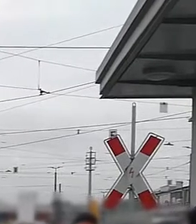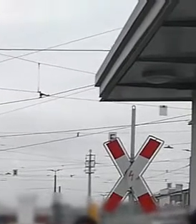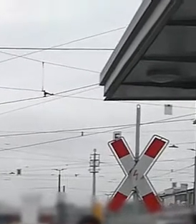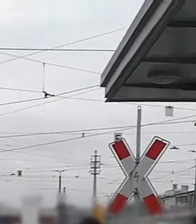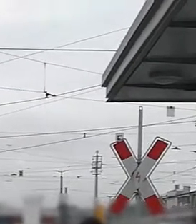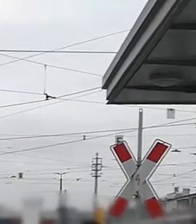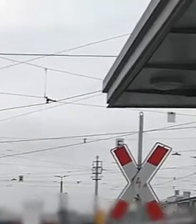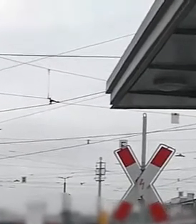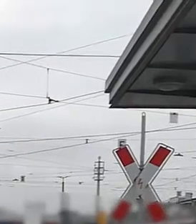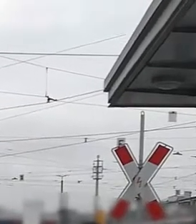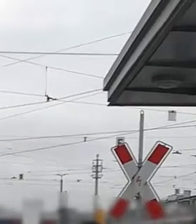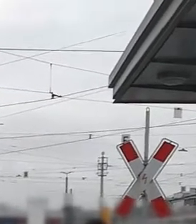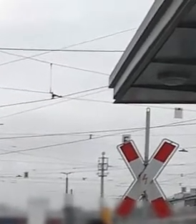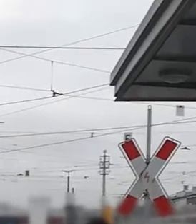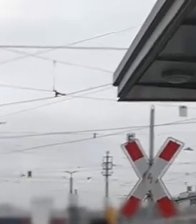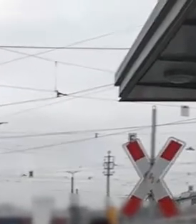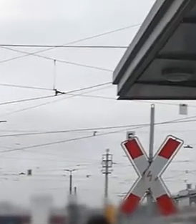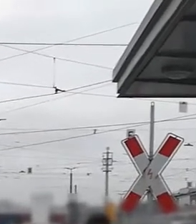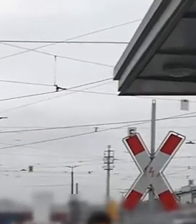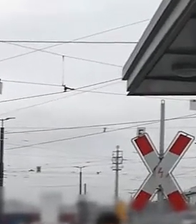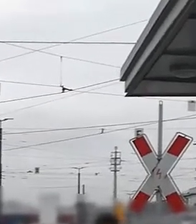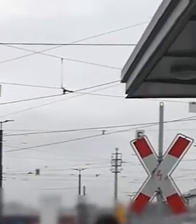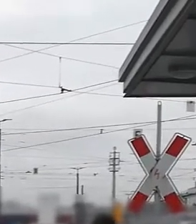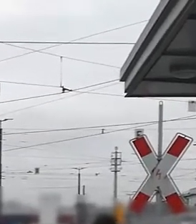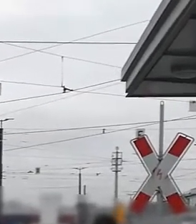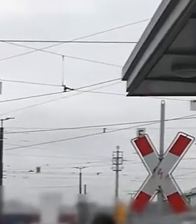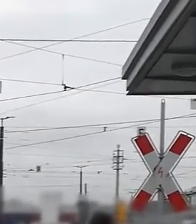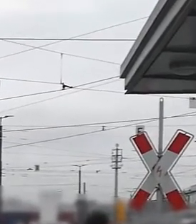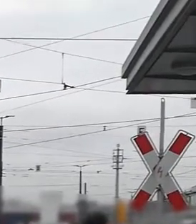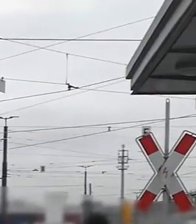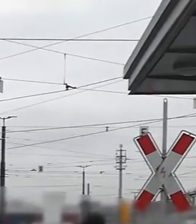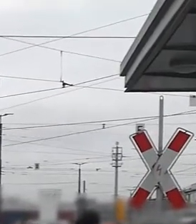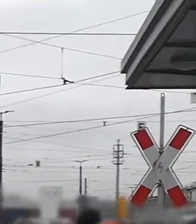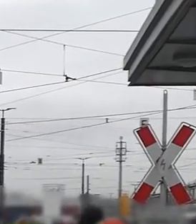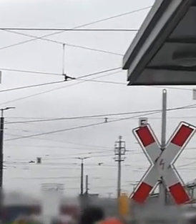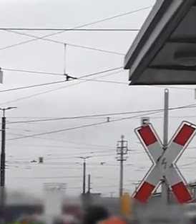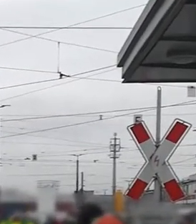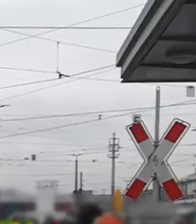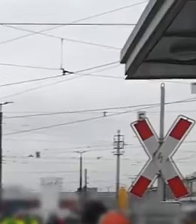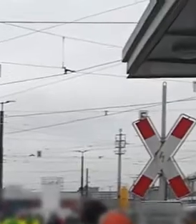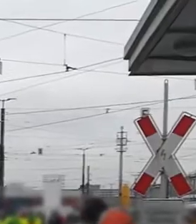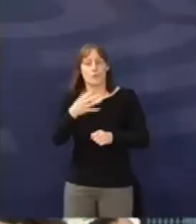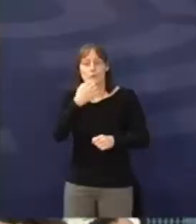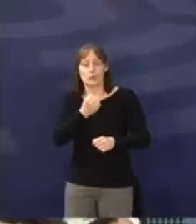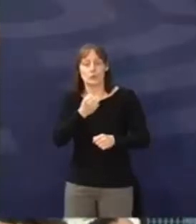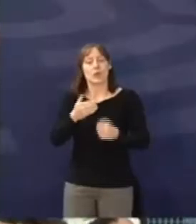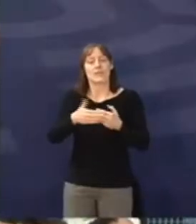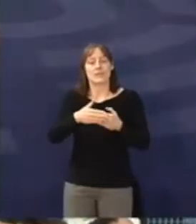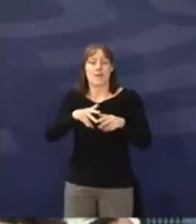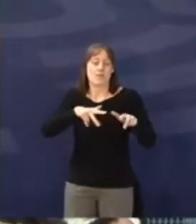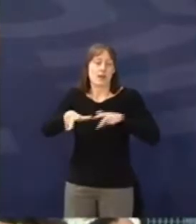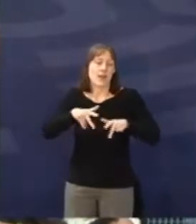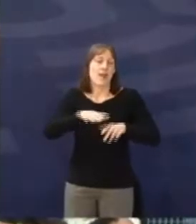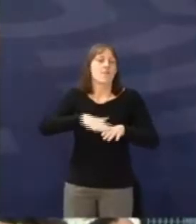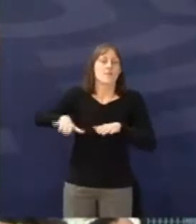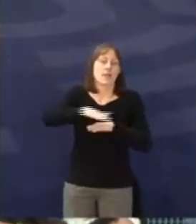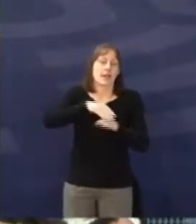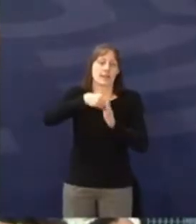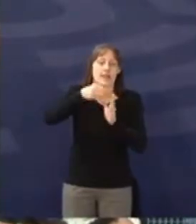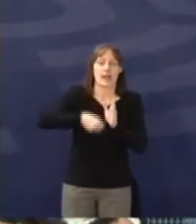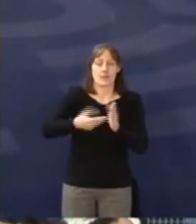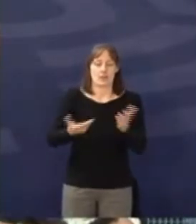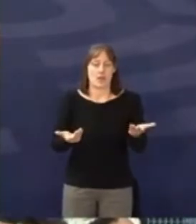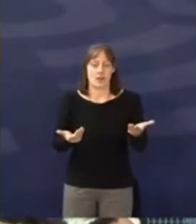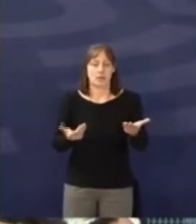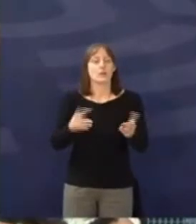ÖPNV zu gewinnen, streiken die Kolleginnen wie auch heute für einen Flächentarifvertrag im Nahverkehr. Applaus vom Balkon